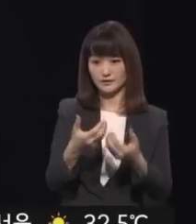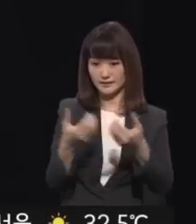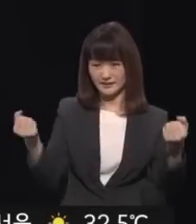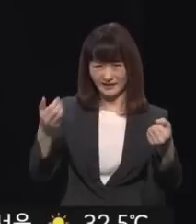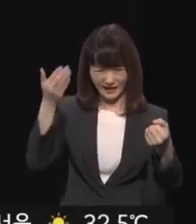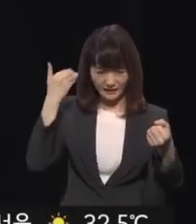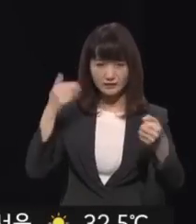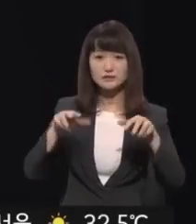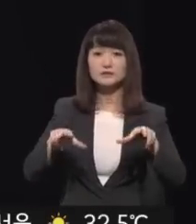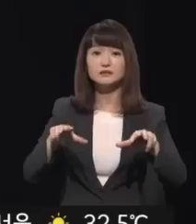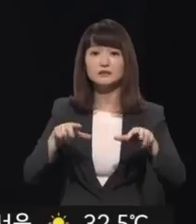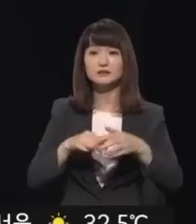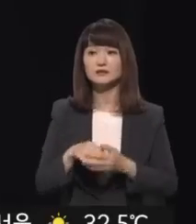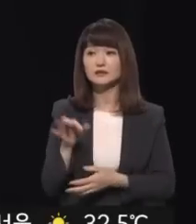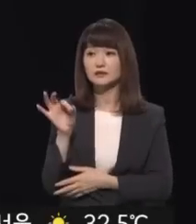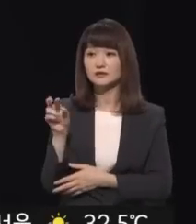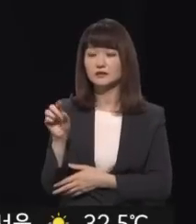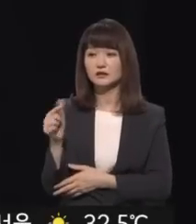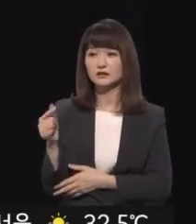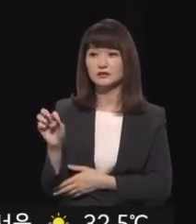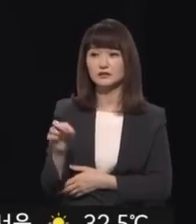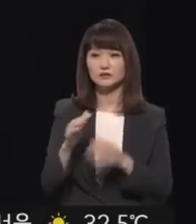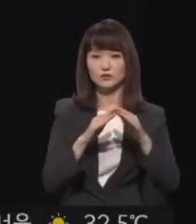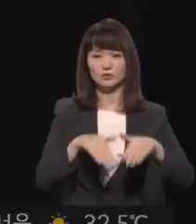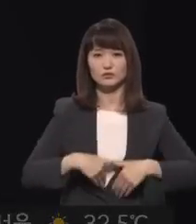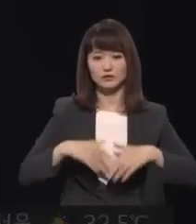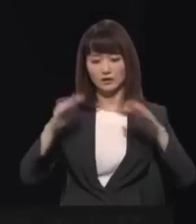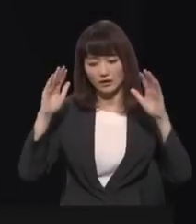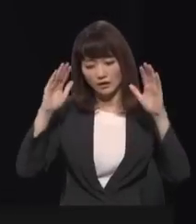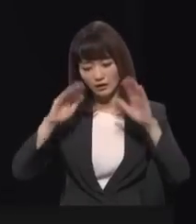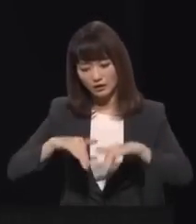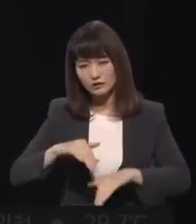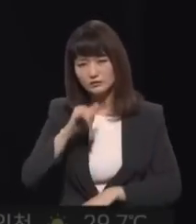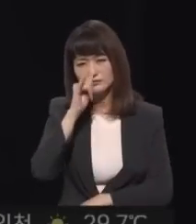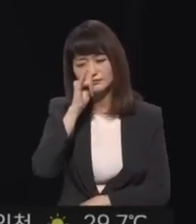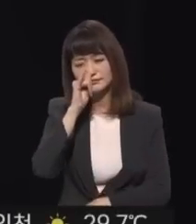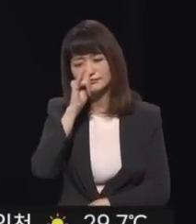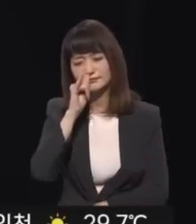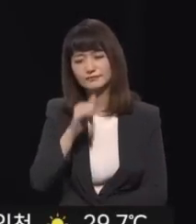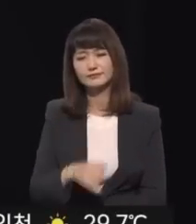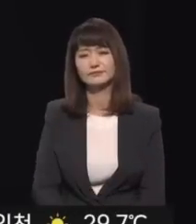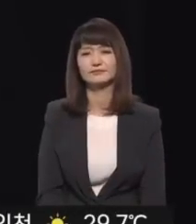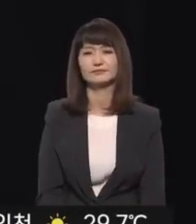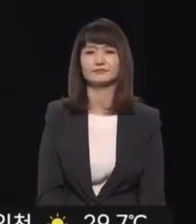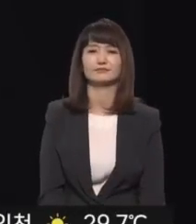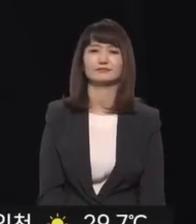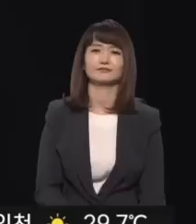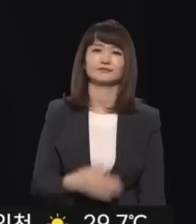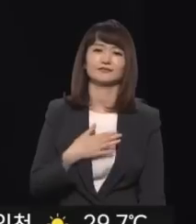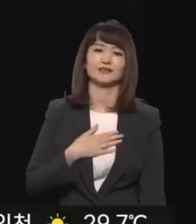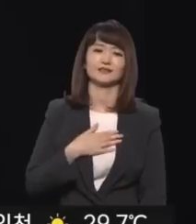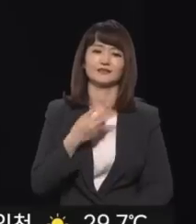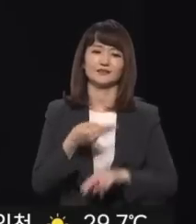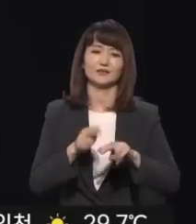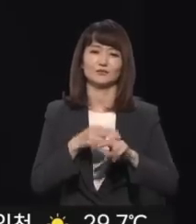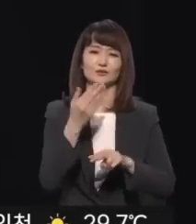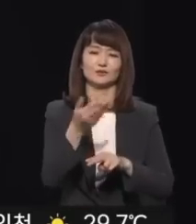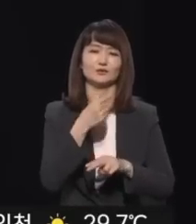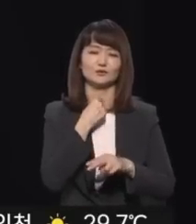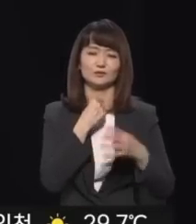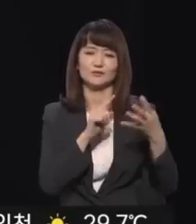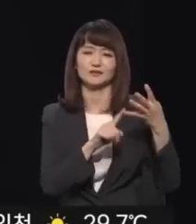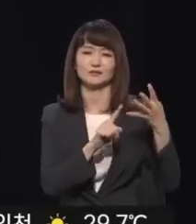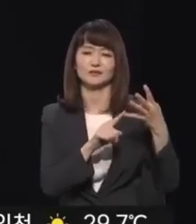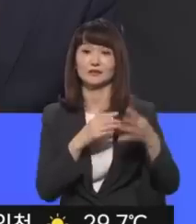현실적으론 영운 암만 국면 하게 생겼다 나는 그냥 5 낳자는 4번 그래 54 아 아니야 그러니까 제가